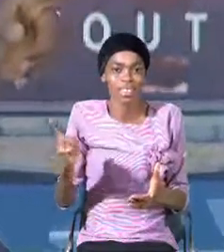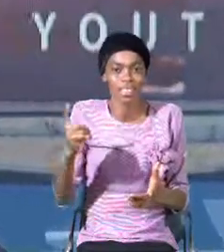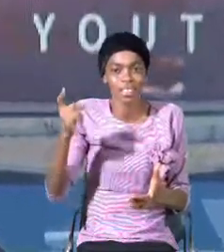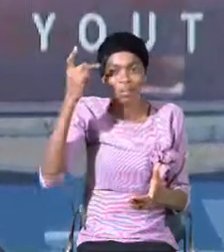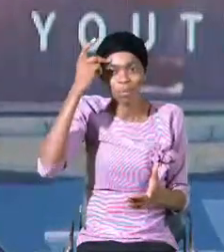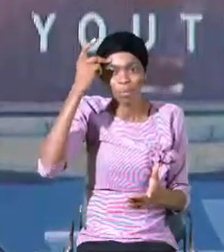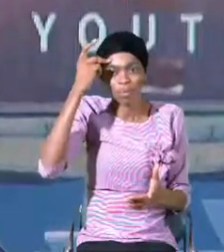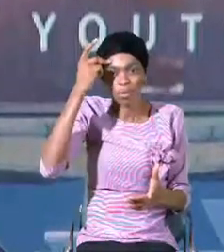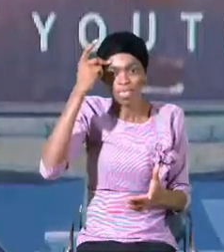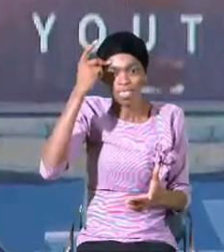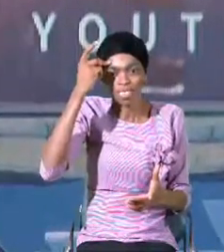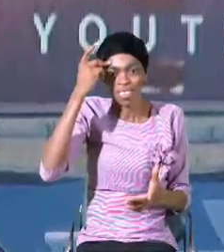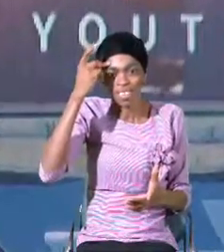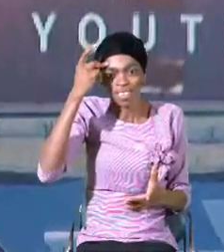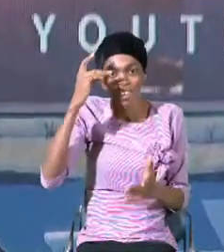Poursuivre une vie